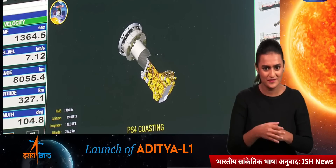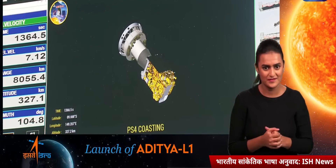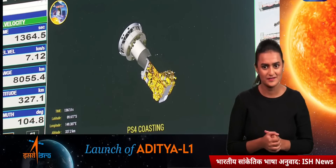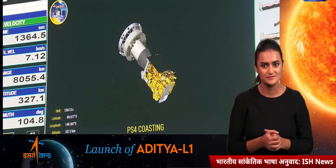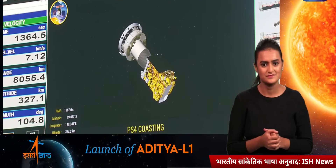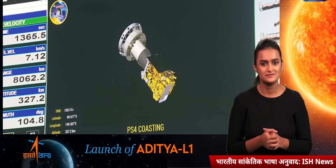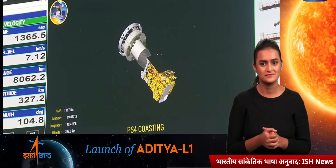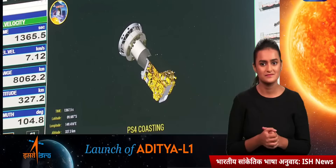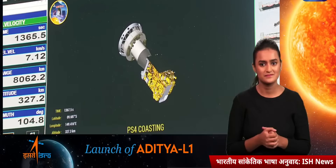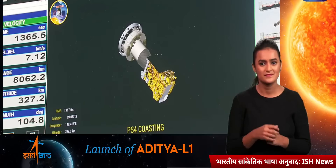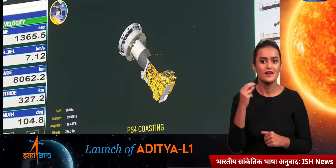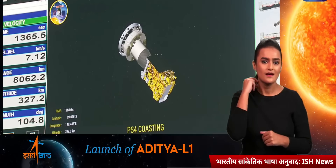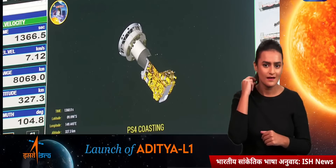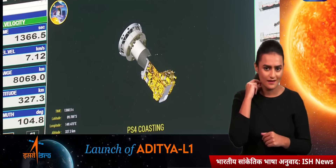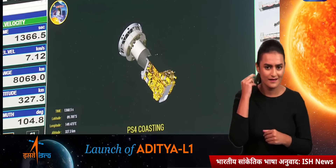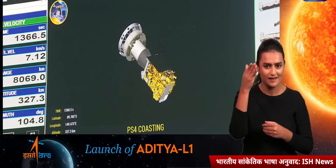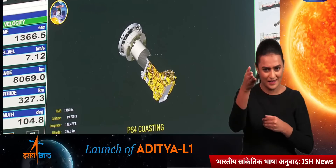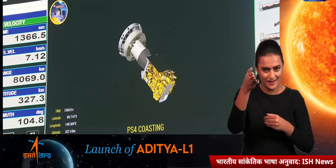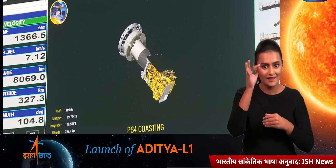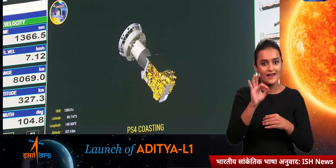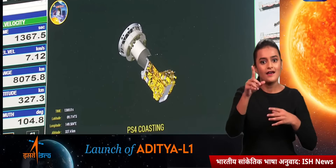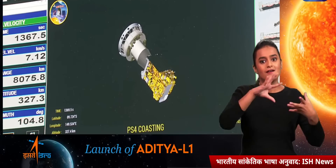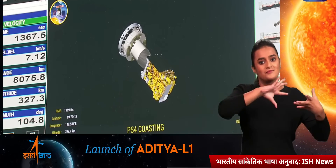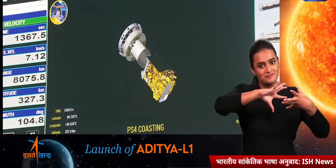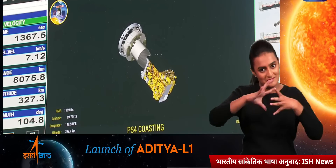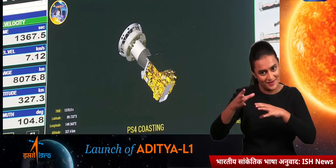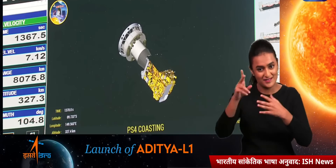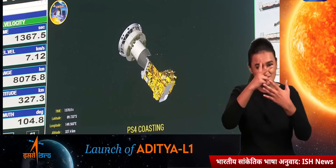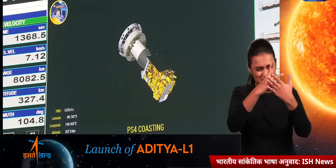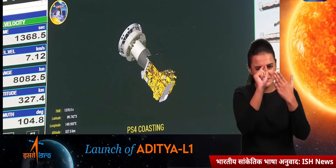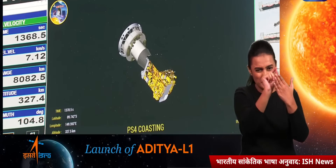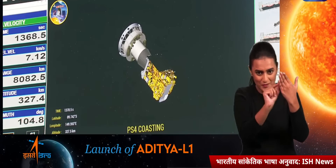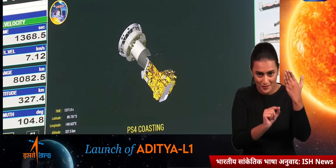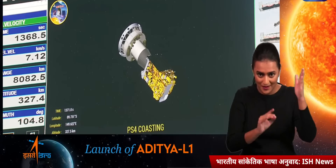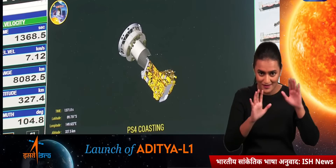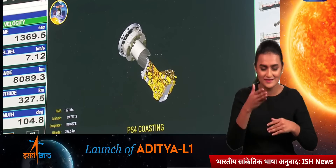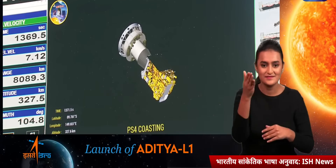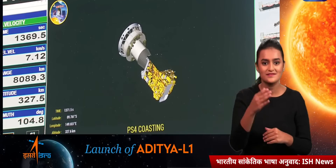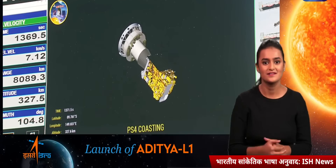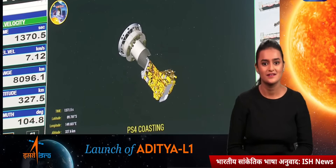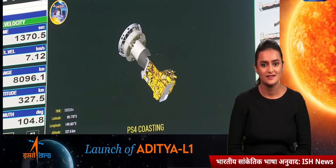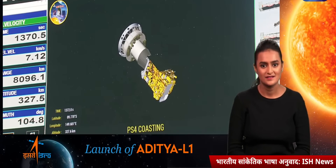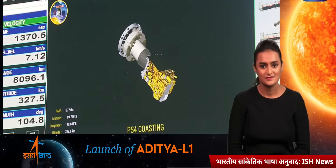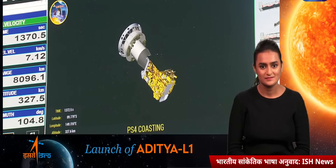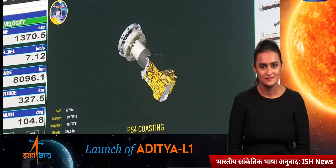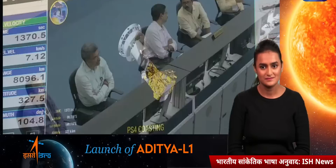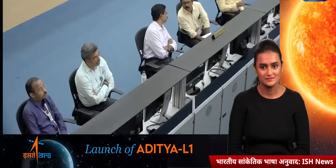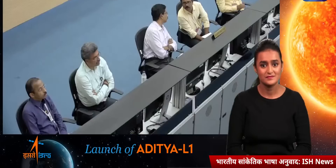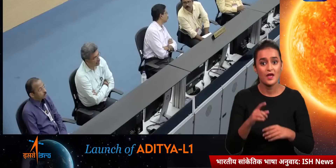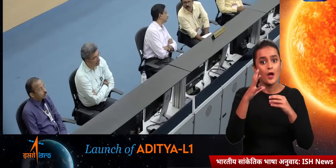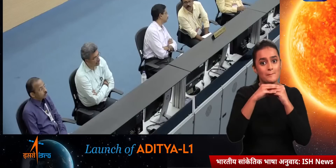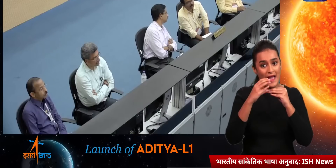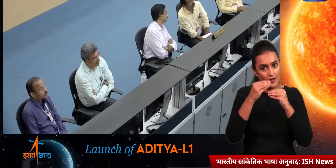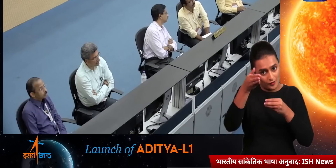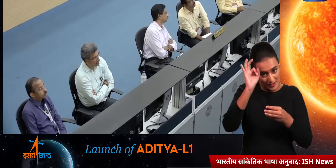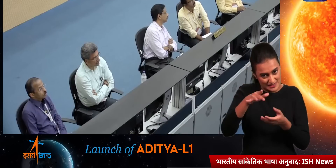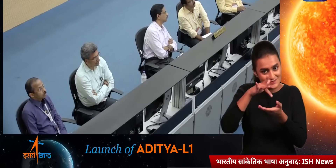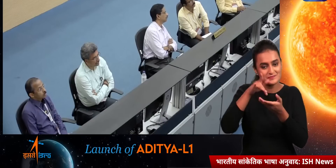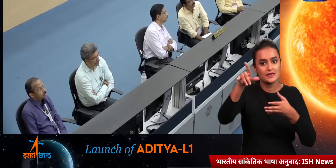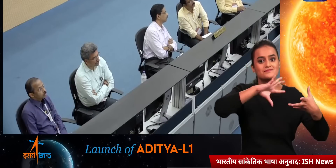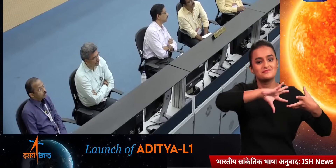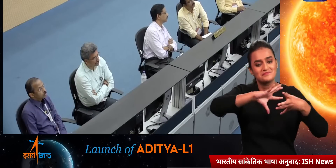तिरुवनंतपुरम द्वारा निर्मित किए गए हैं। और अंत में मैग्नेटोमीटर लैबोरेटरी फॉर इलेक्ट्रो ऑप्टिक्स सिस्टम्स बेंगलुरु द्वारा निर्मित किया गया है।